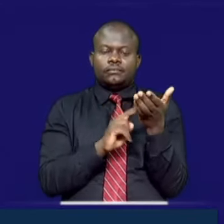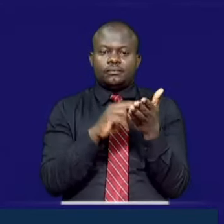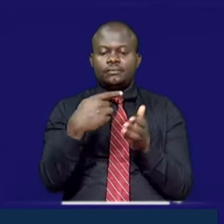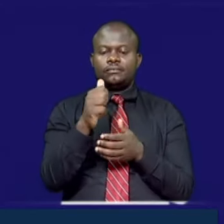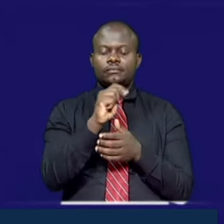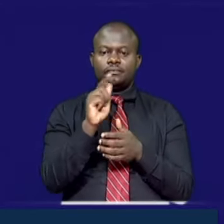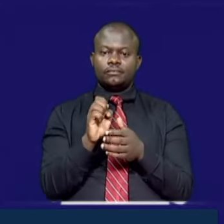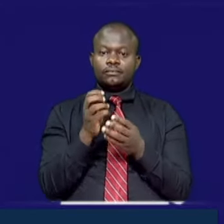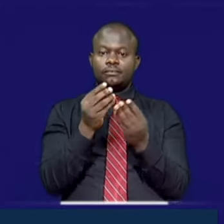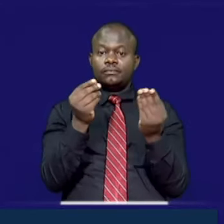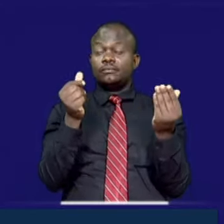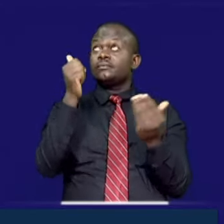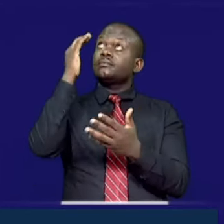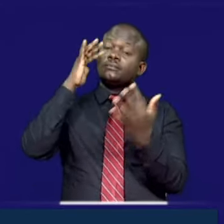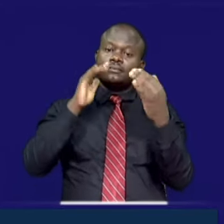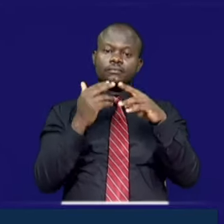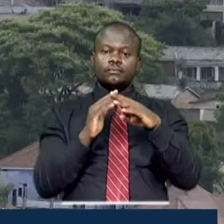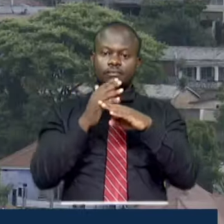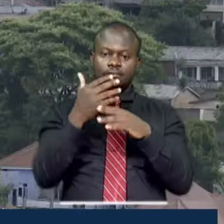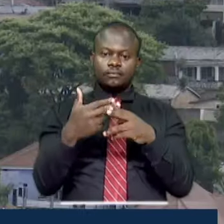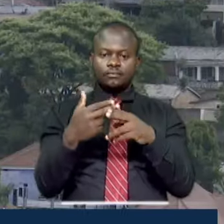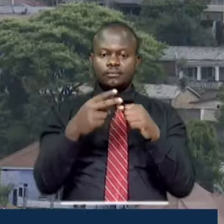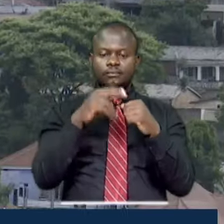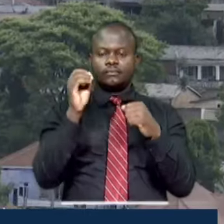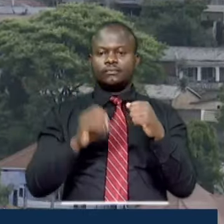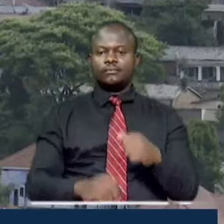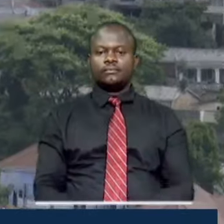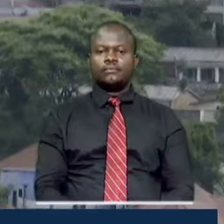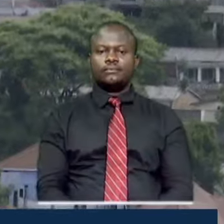gazi zihumanya ikirere ku kigero cya 7%. Kwizera Bosco mu mujyi wa Kigali.